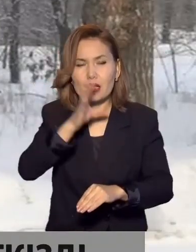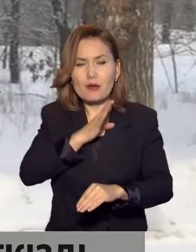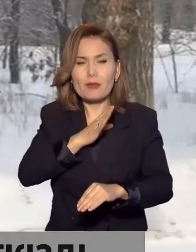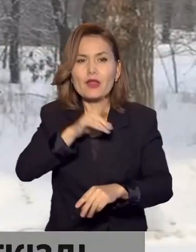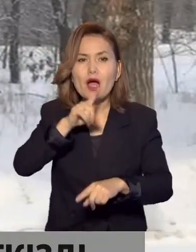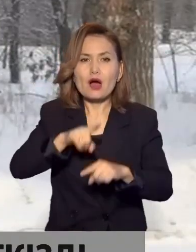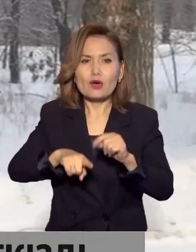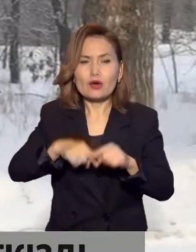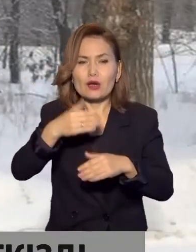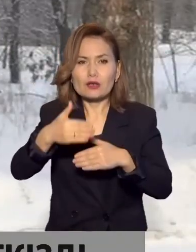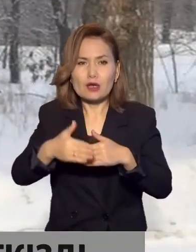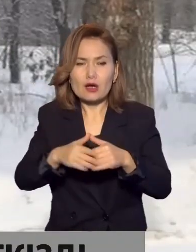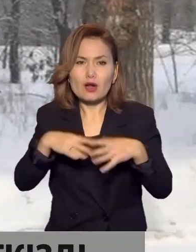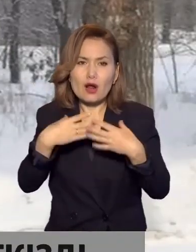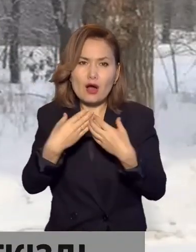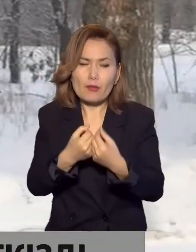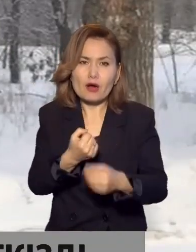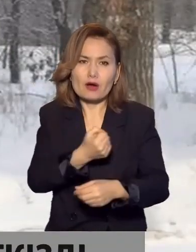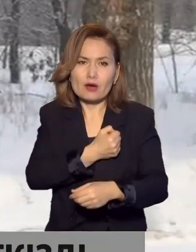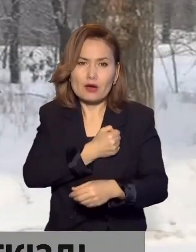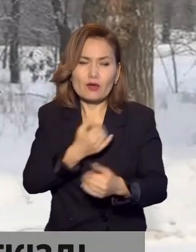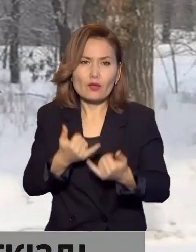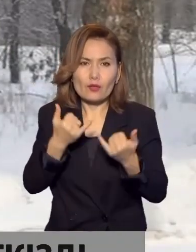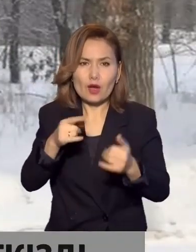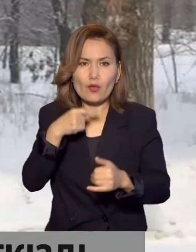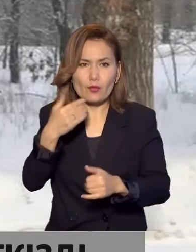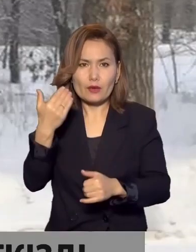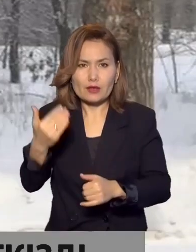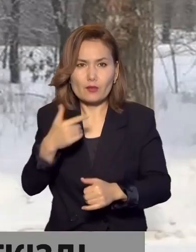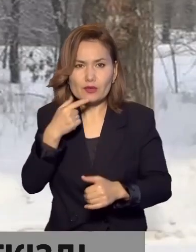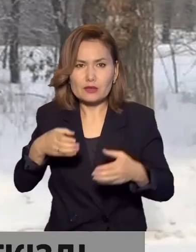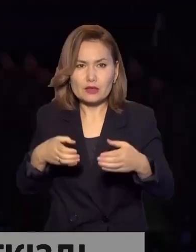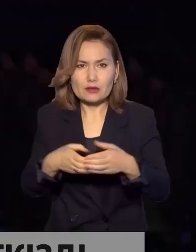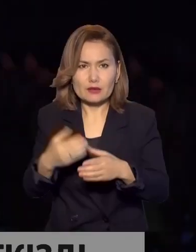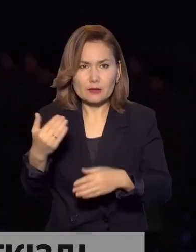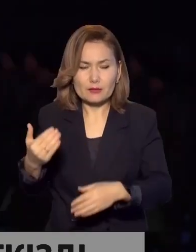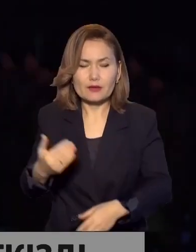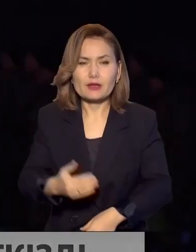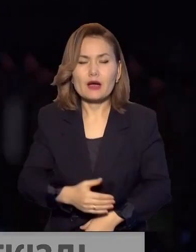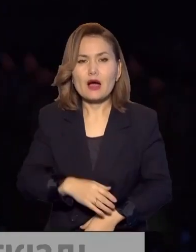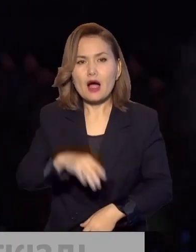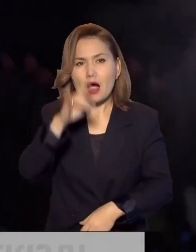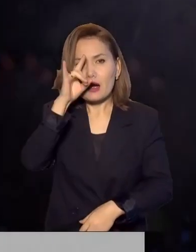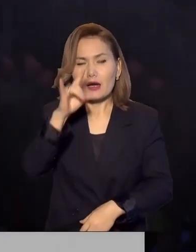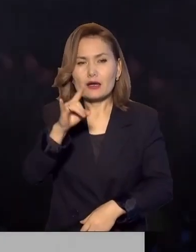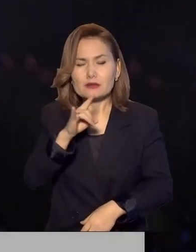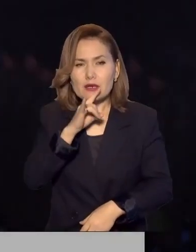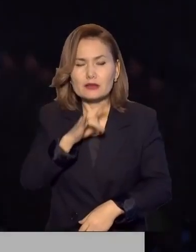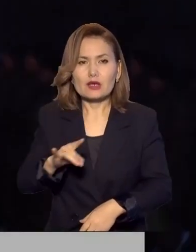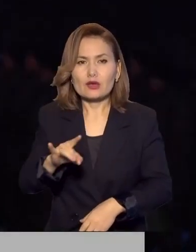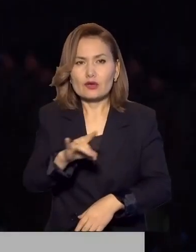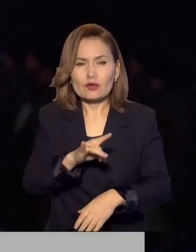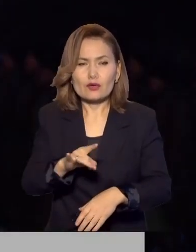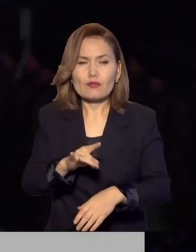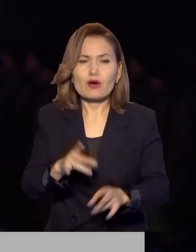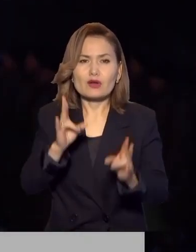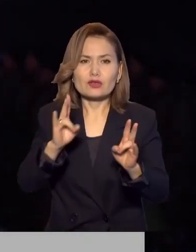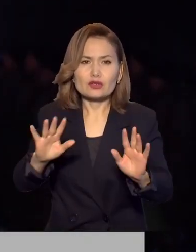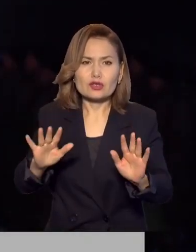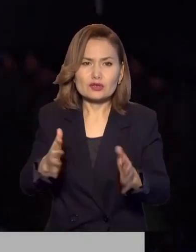жақындары туған туыстарына қайғырып көңіл айтамыз дейді. Жалпы елде болып жатқан ахуал көптеген отбасылар